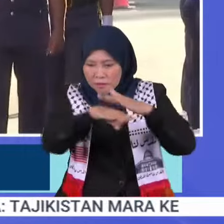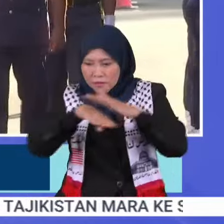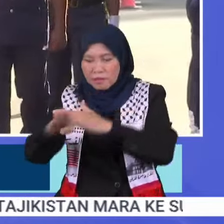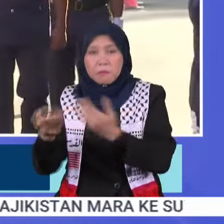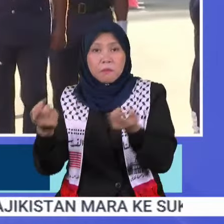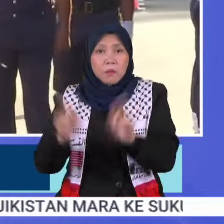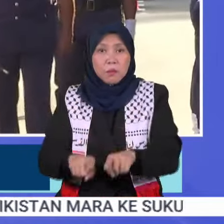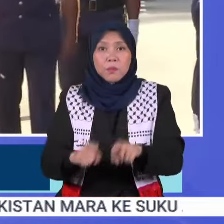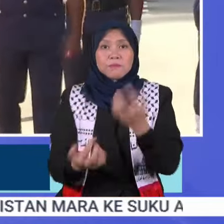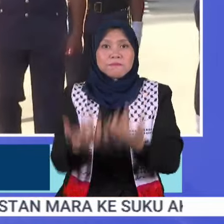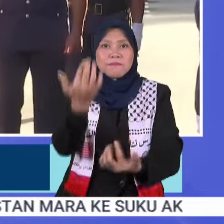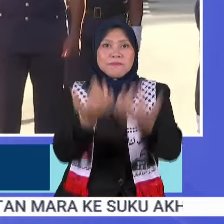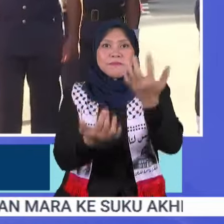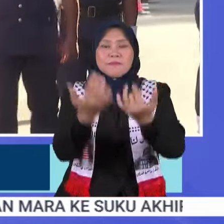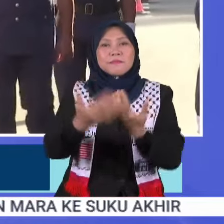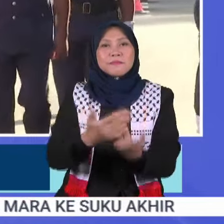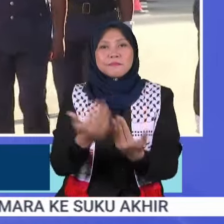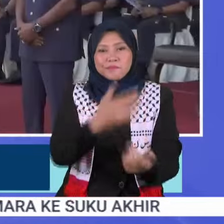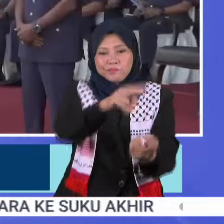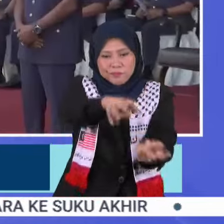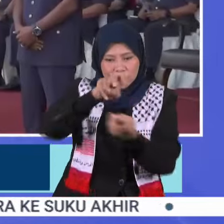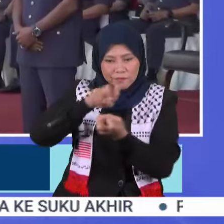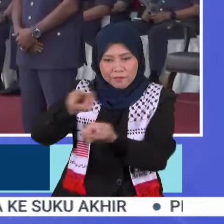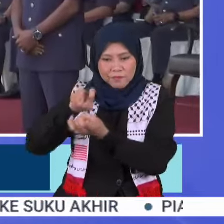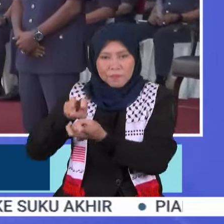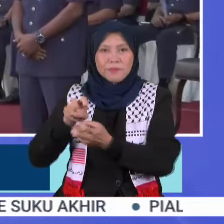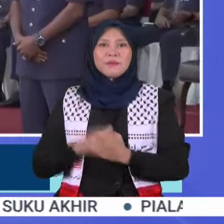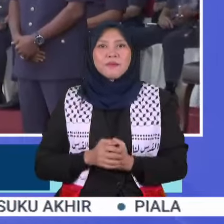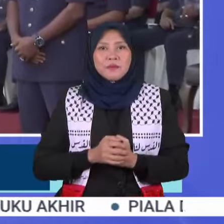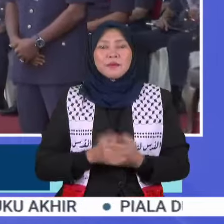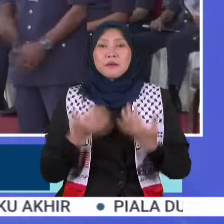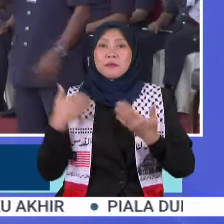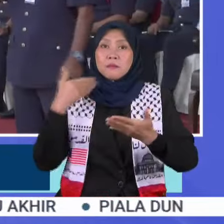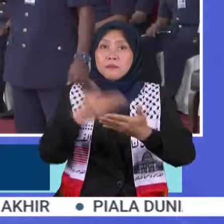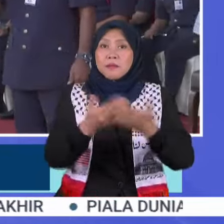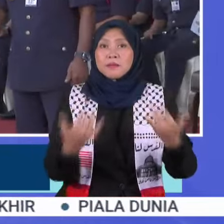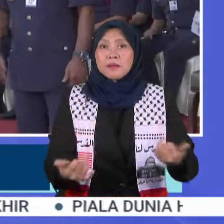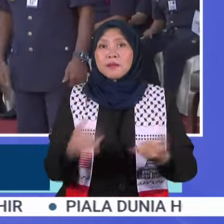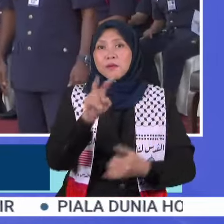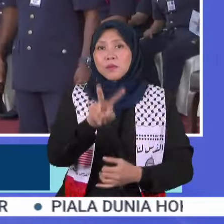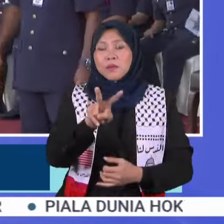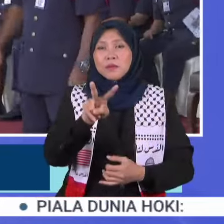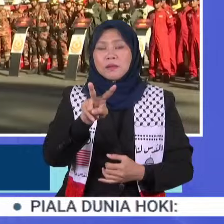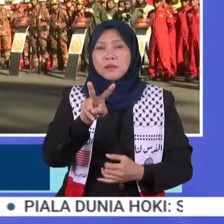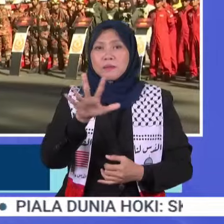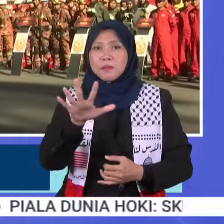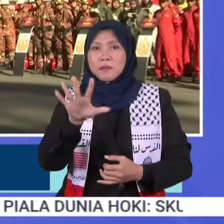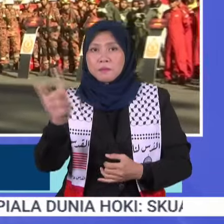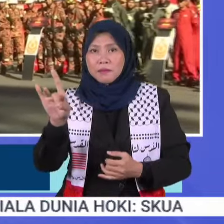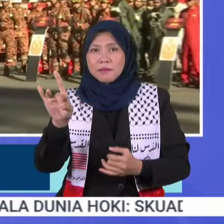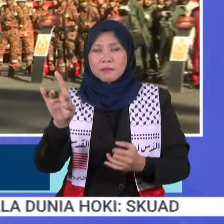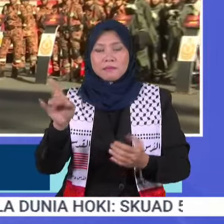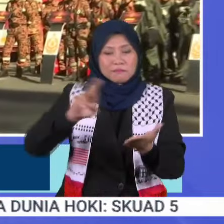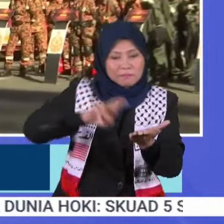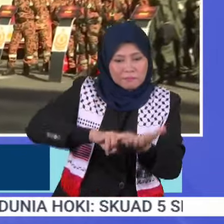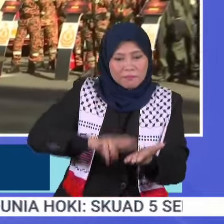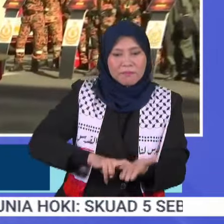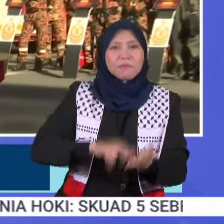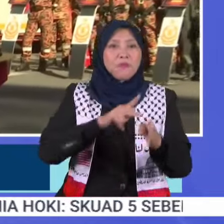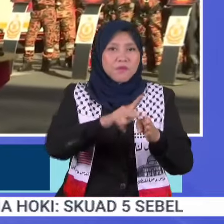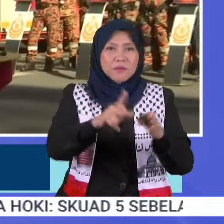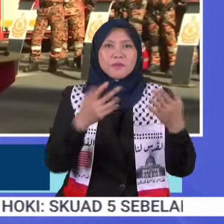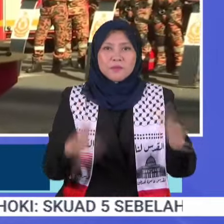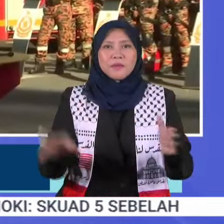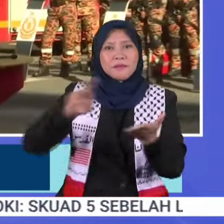keselamatan kebakaran. Ketua pengarahnya berkata, sehingga kini 258 pengguna profesional telah mendaftar. Kesemua